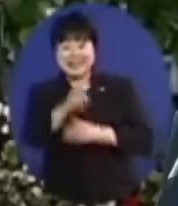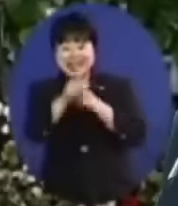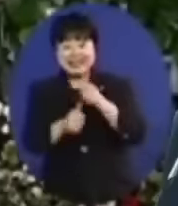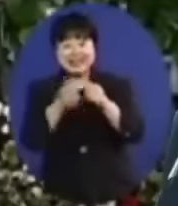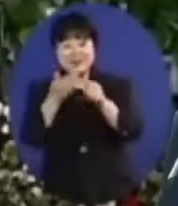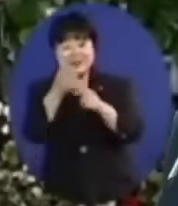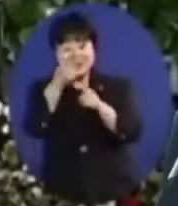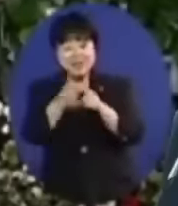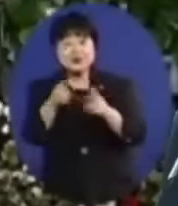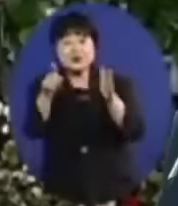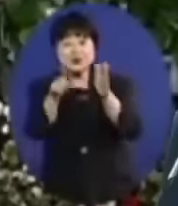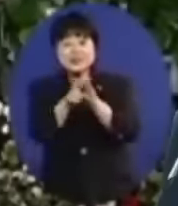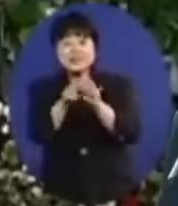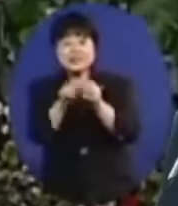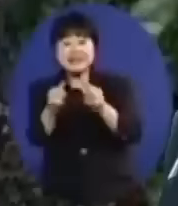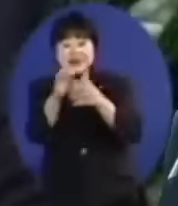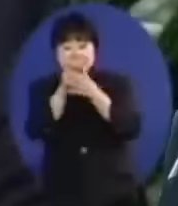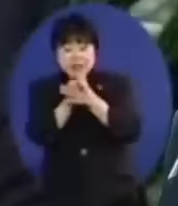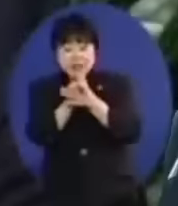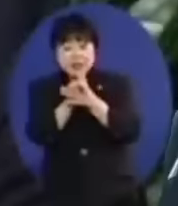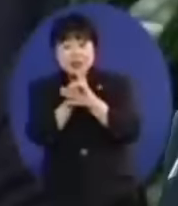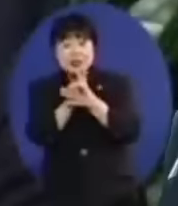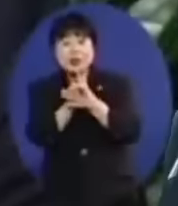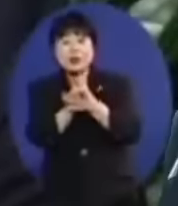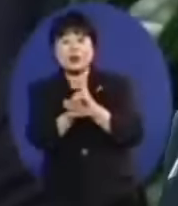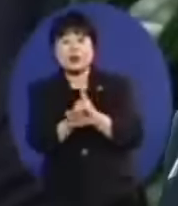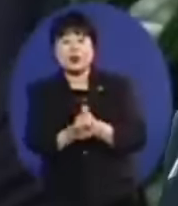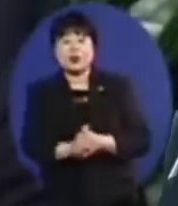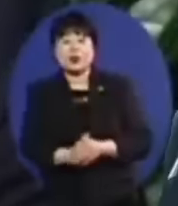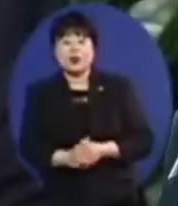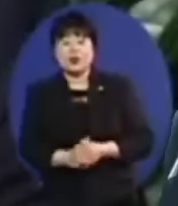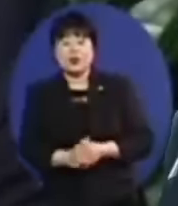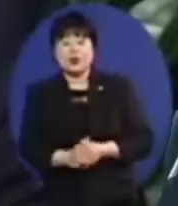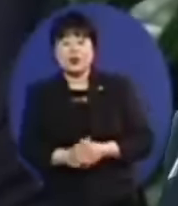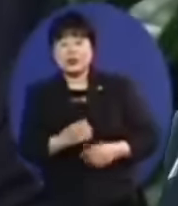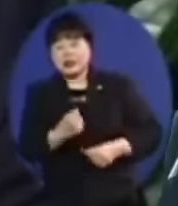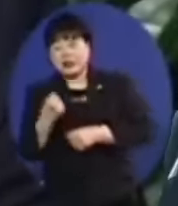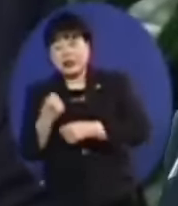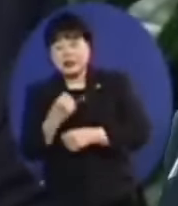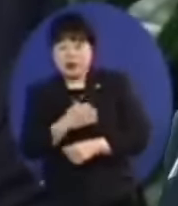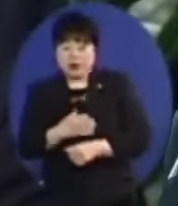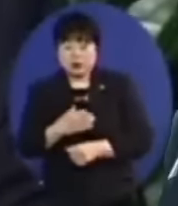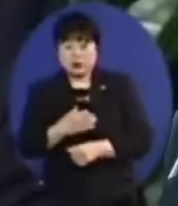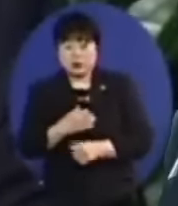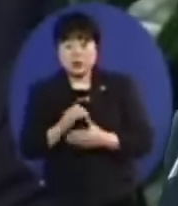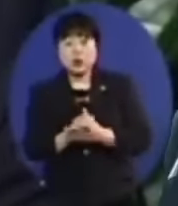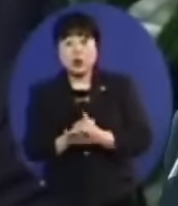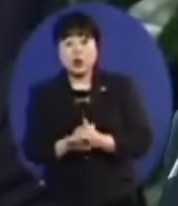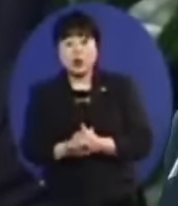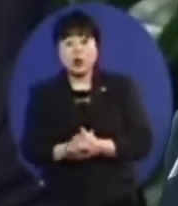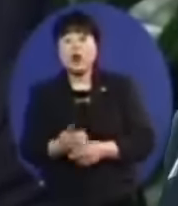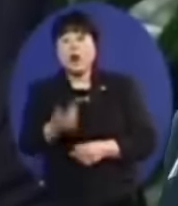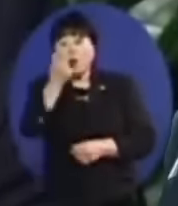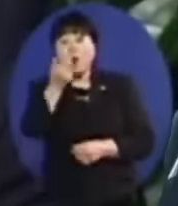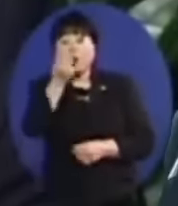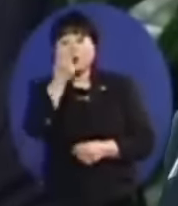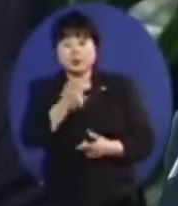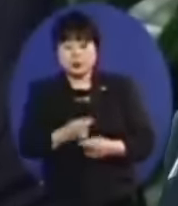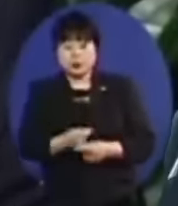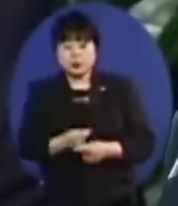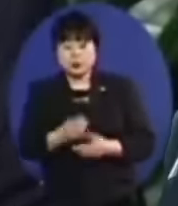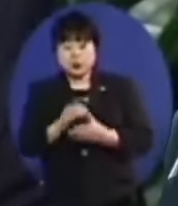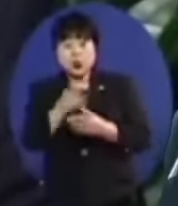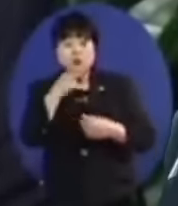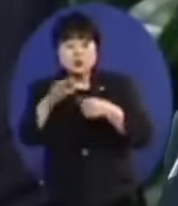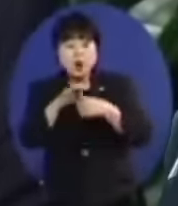하나님은 예수 믿는 사람이 기도 안 할까 굉장히 걱정을 합니다. 기도는 영적인 호흡이기 때문에 기도를 안 하면 영혼이